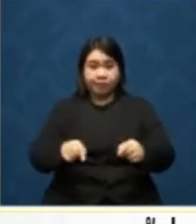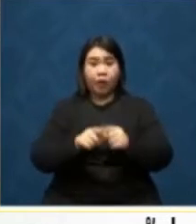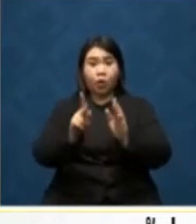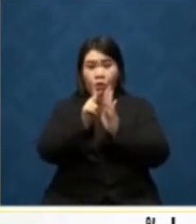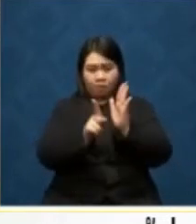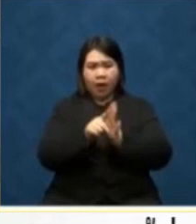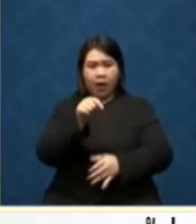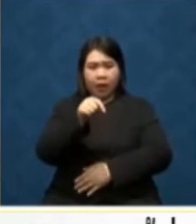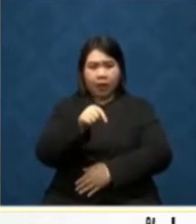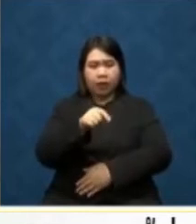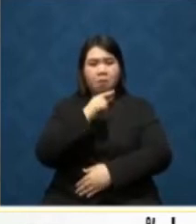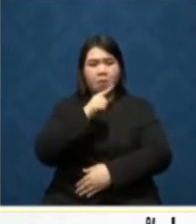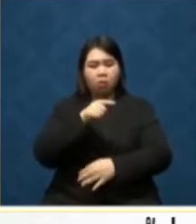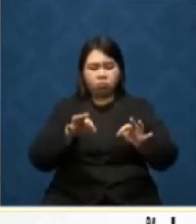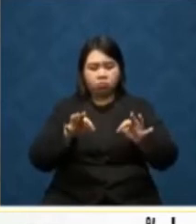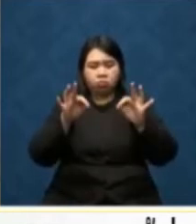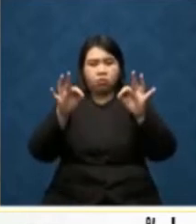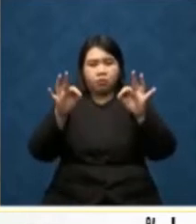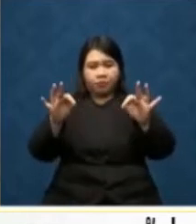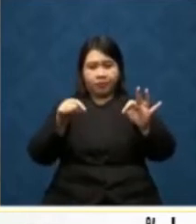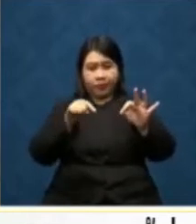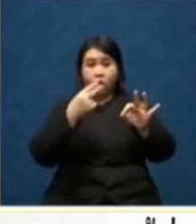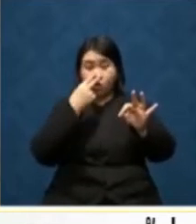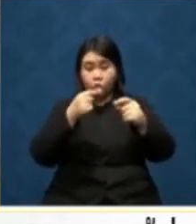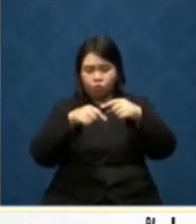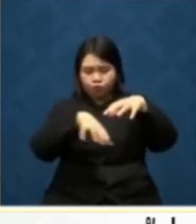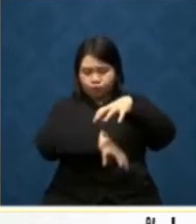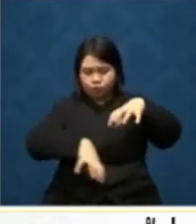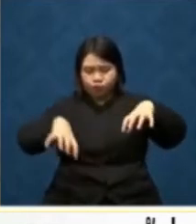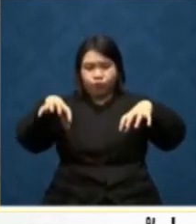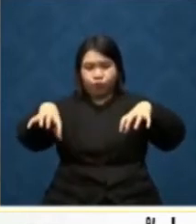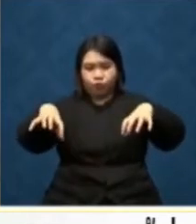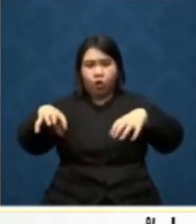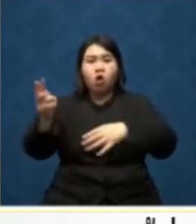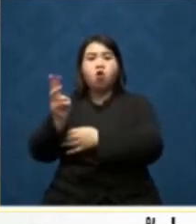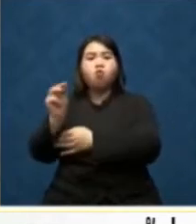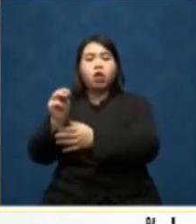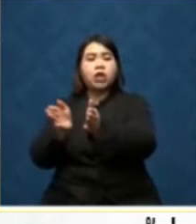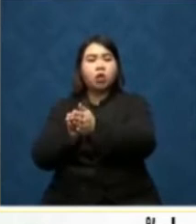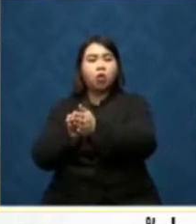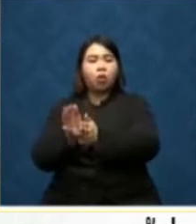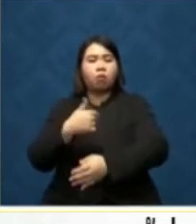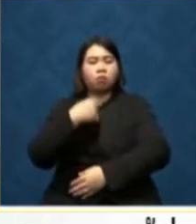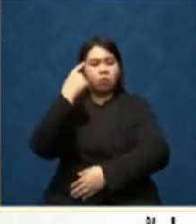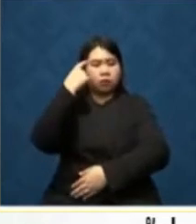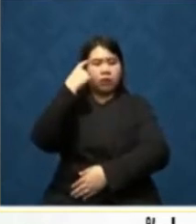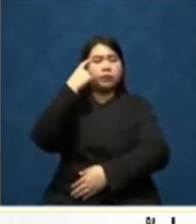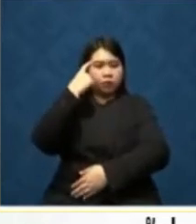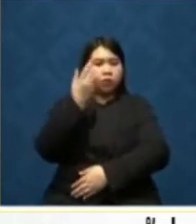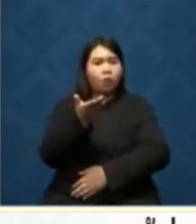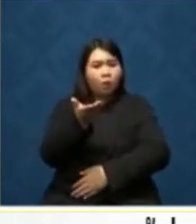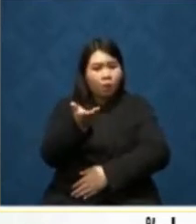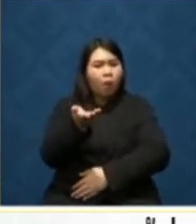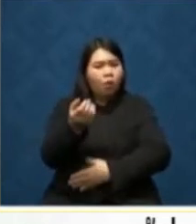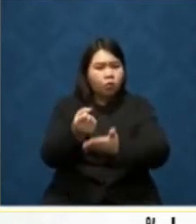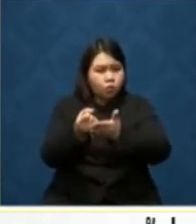าทแต่นั้ในที่รางพระชัดแบนี้ ที่ตัสิใจออกมาให้ยกบงส่วน ในส่วของสาบาบัดิศึษา ออกไป